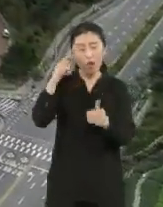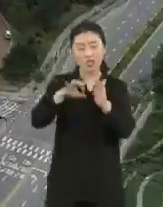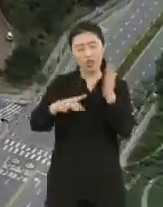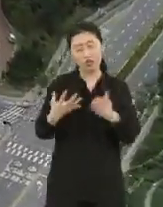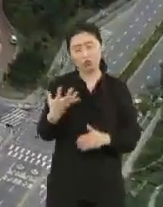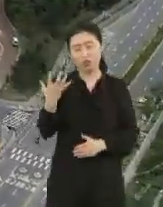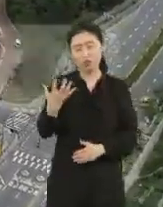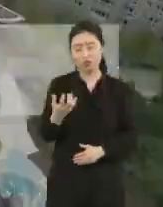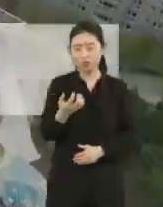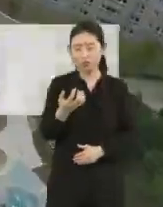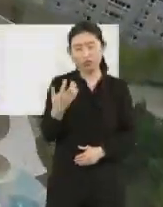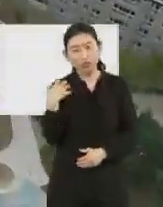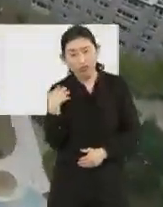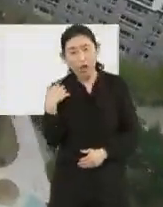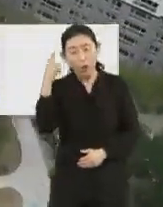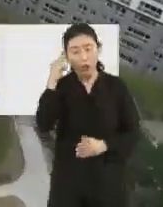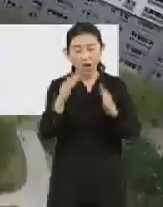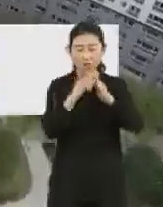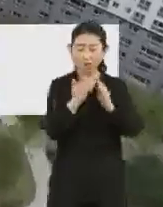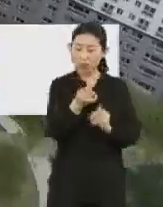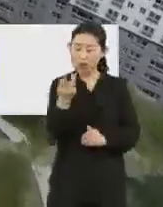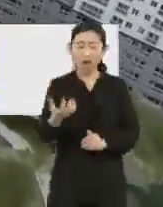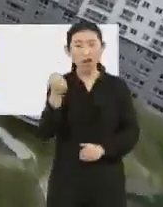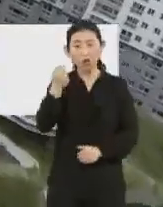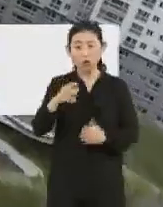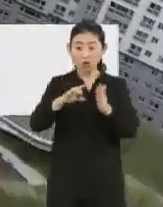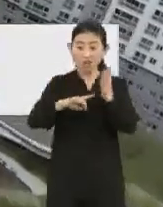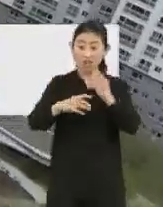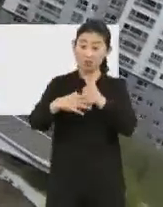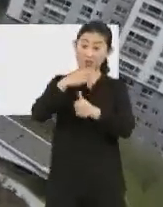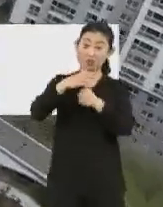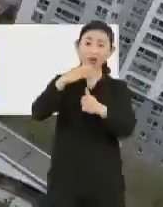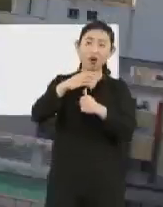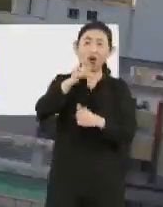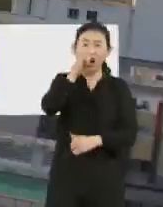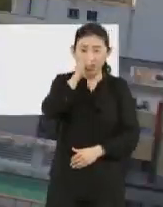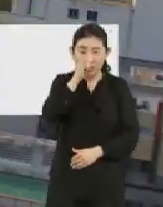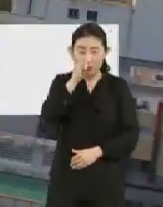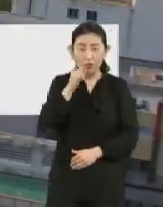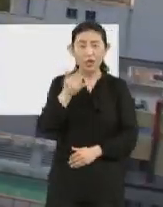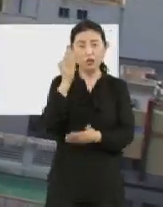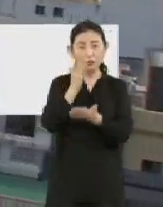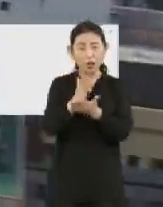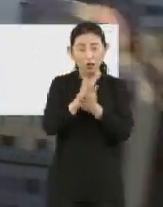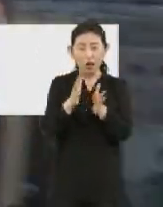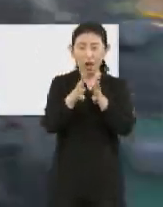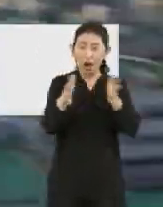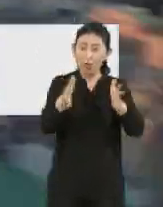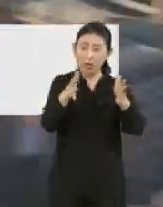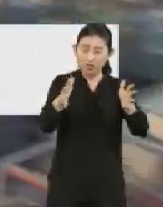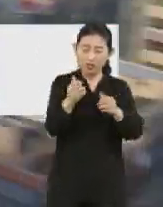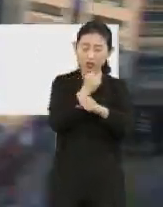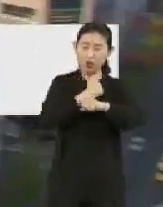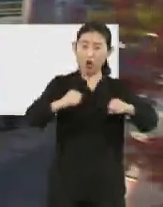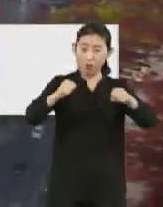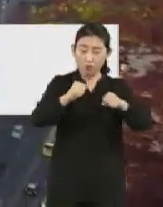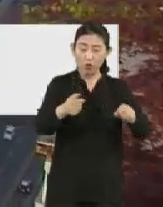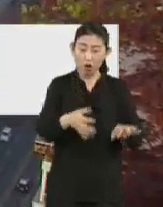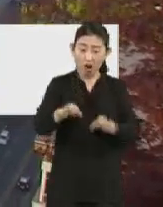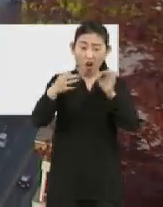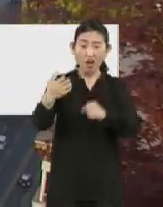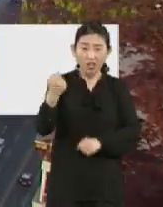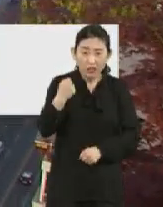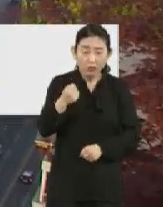등으로 집을 여러 채 갖기 어려워지면서 상대적으로 공급 물량이 적어 희소성이 있고 가격 상승 여력이